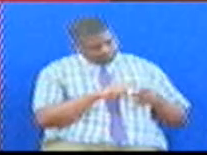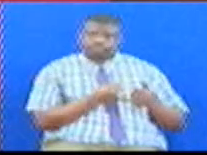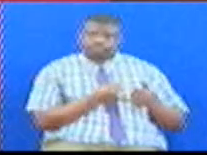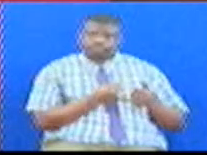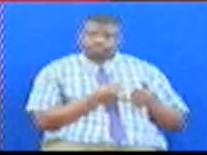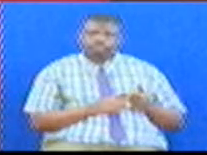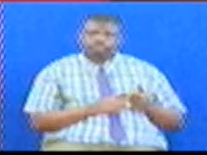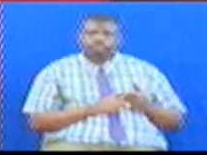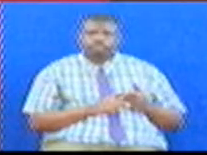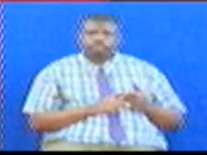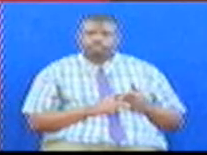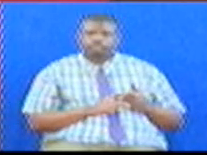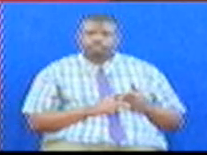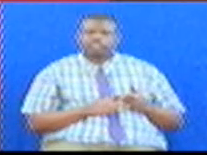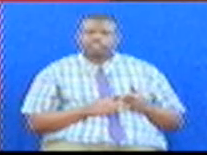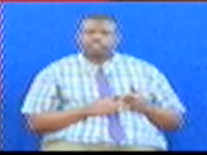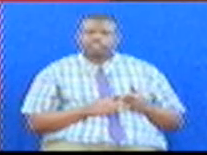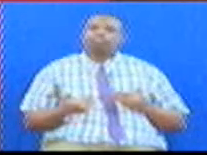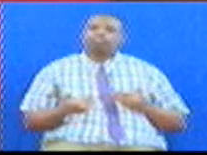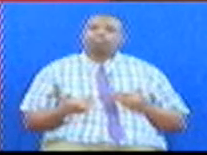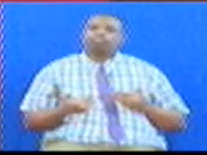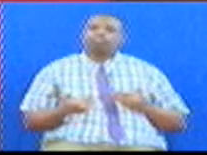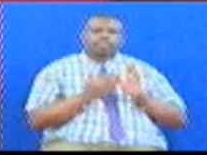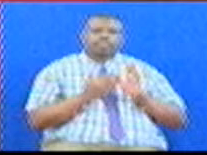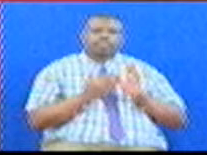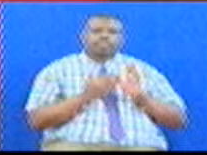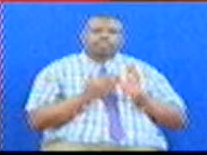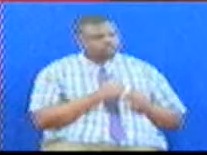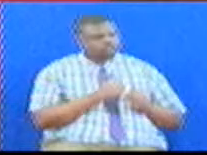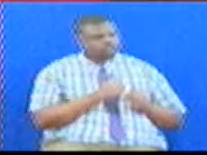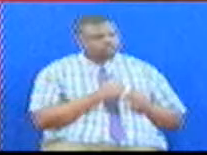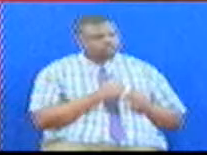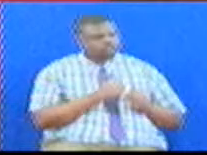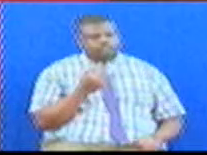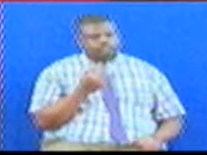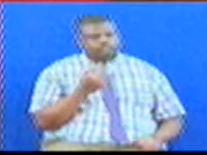mwanasheria mkuu ameliona jambo lingine muhimu sana, ni hili la